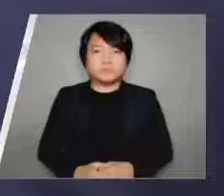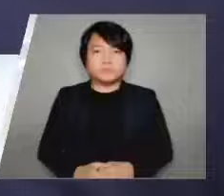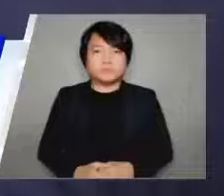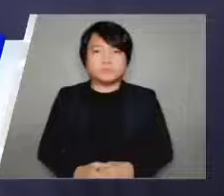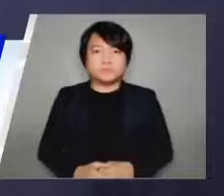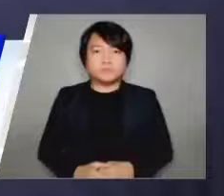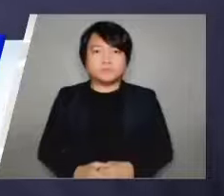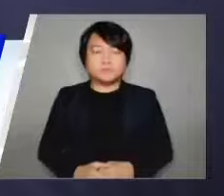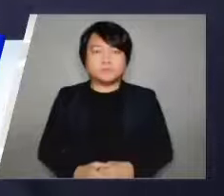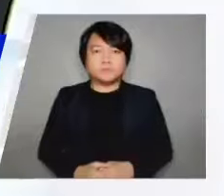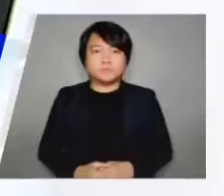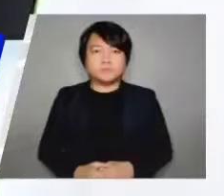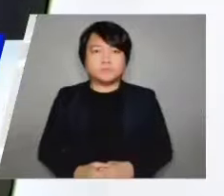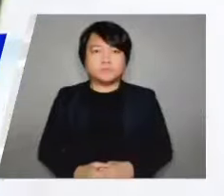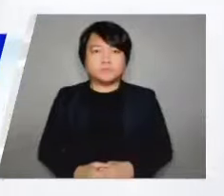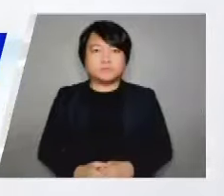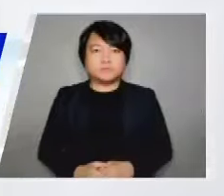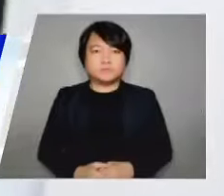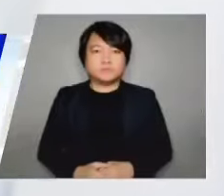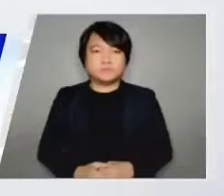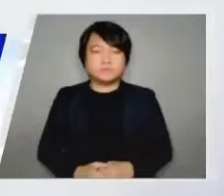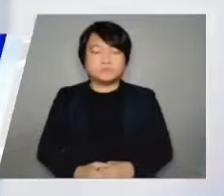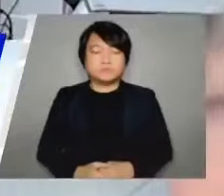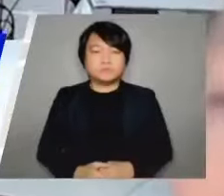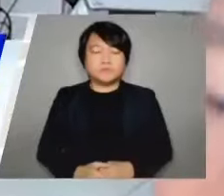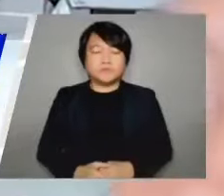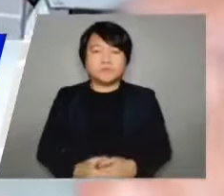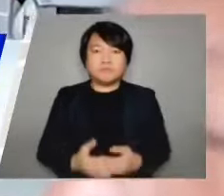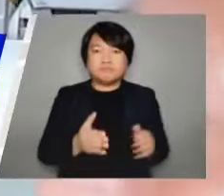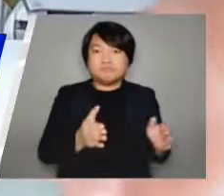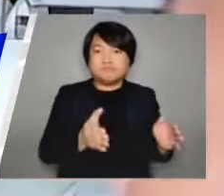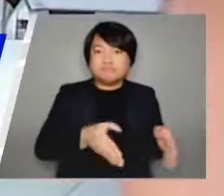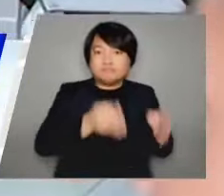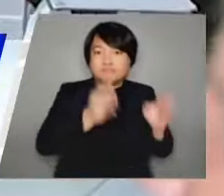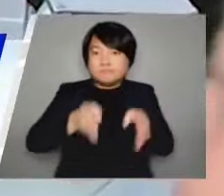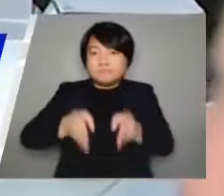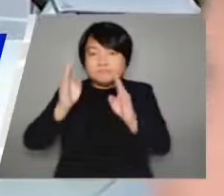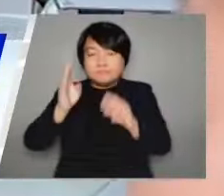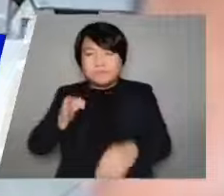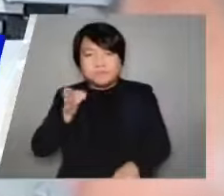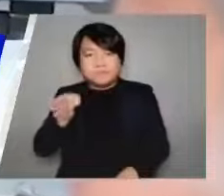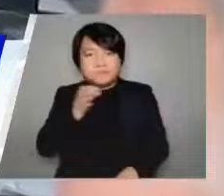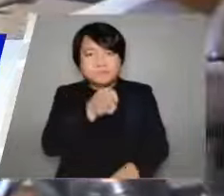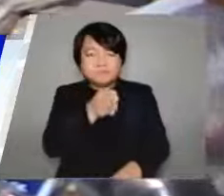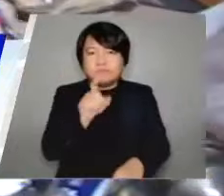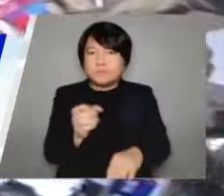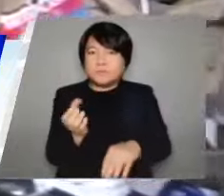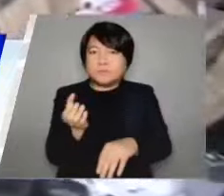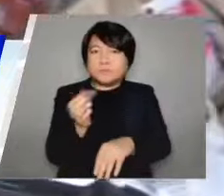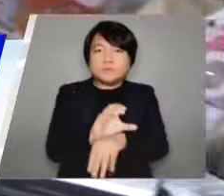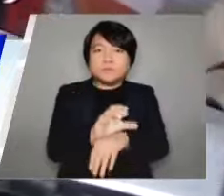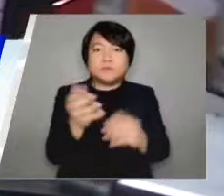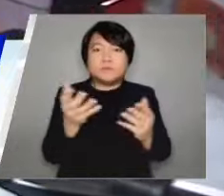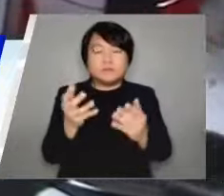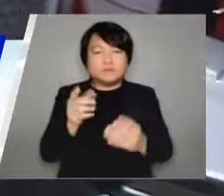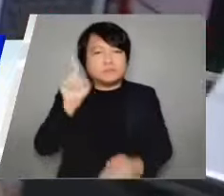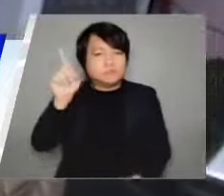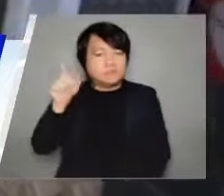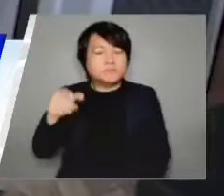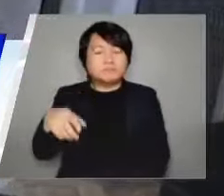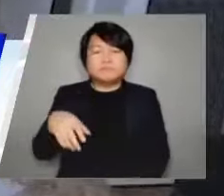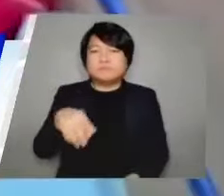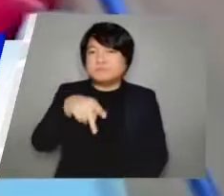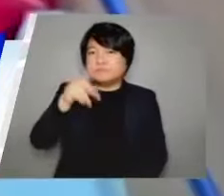Pwersahang pinasok ang mga natitirang gusali na hindi pa nasusuri sa pogo hub na ito sa Porac, Pampanga na puga daw ng mga ilegal